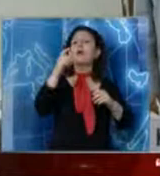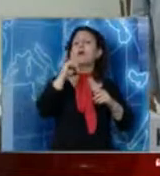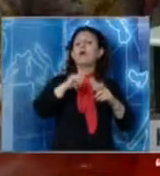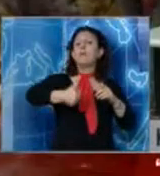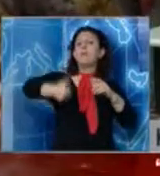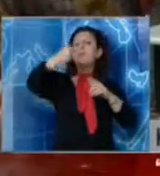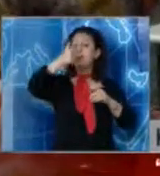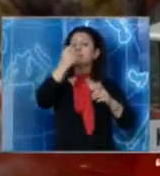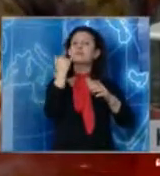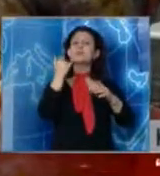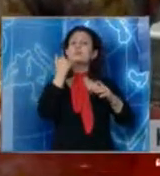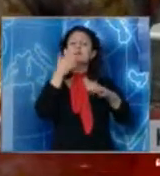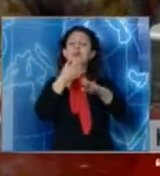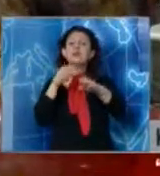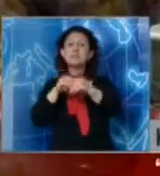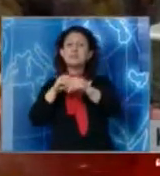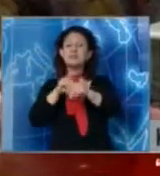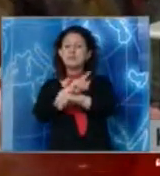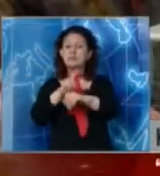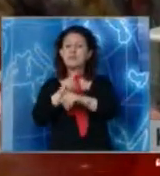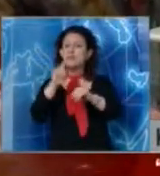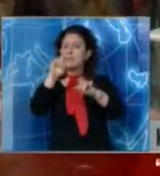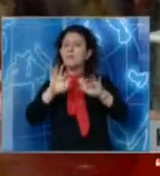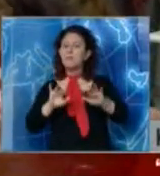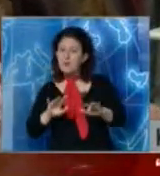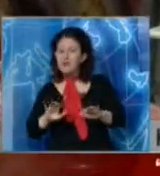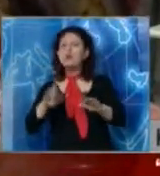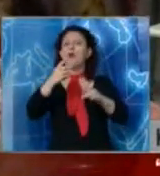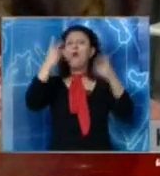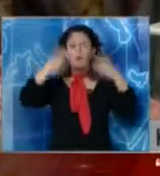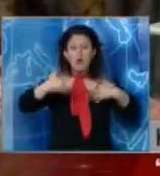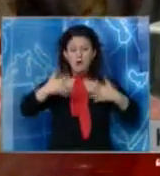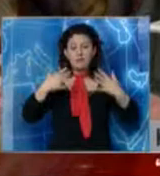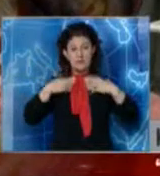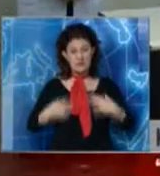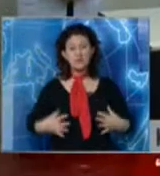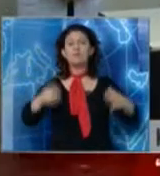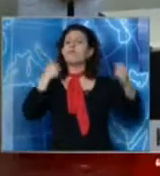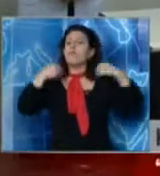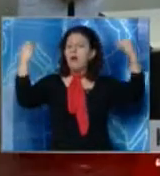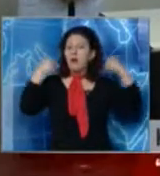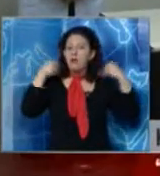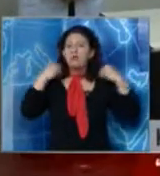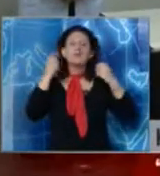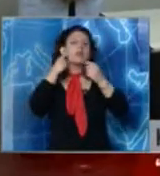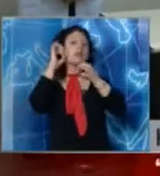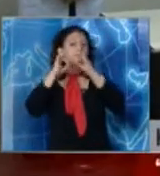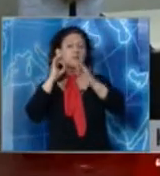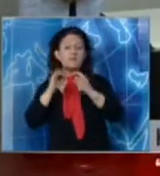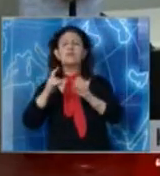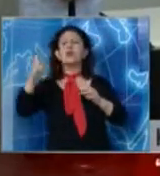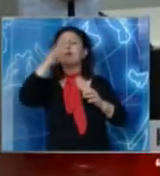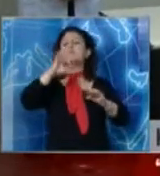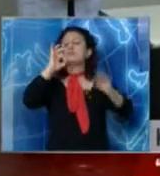Karaosmanoğlu, ziyareti sırasında kurs merkezindeki bilgisayar, ön muhasebe, mefruşat, giyim, aerobik, cilt bakımı ve makine nakışı